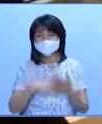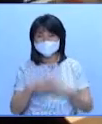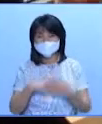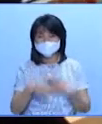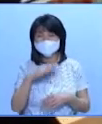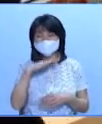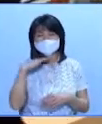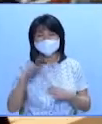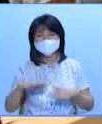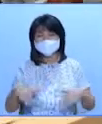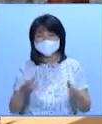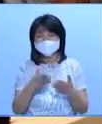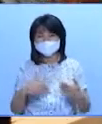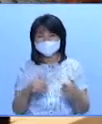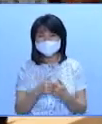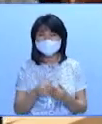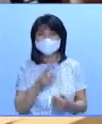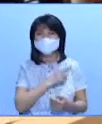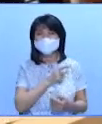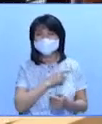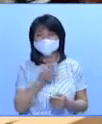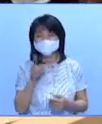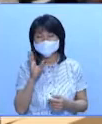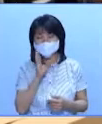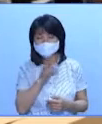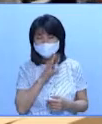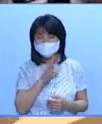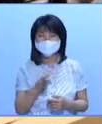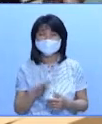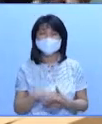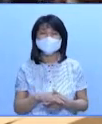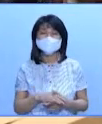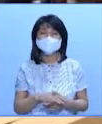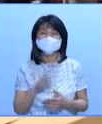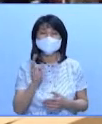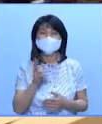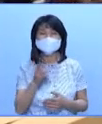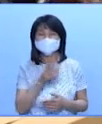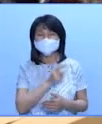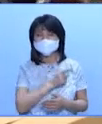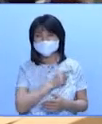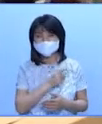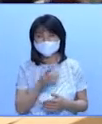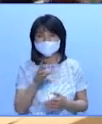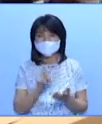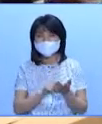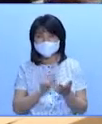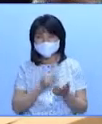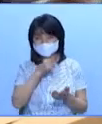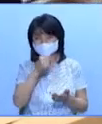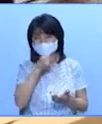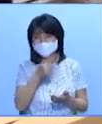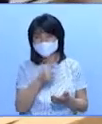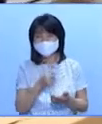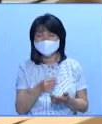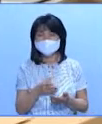балалар бар жалғыз басты аналар, жалғыз басты зейнеткерлер сияқты санаттағы адамдарын тұрғылықты мекен